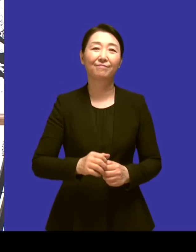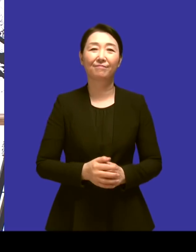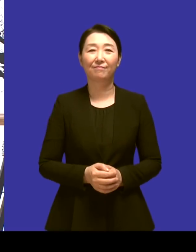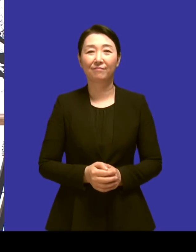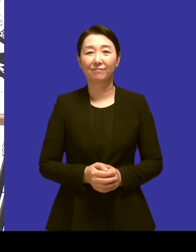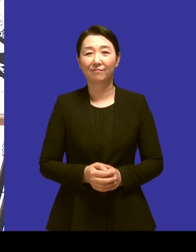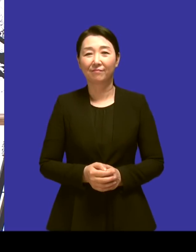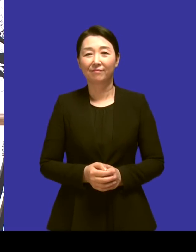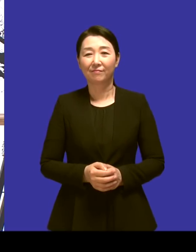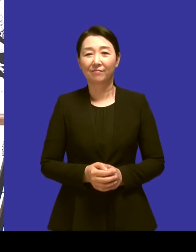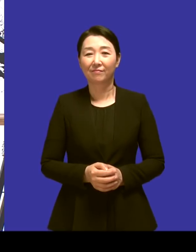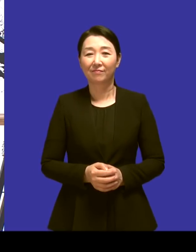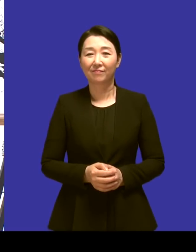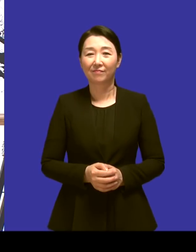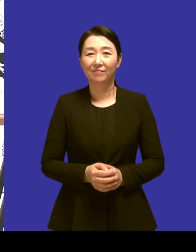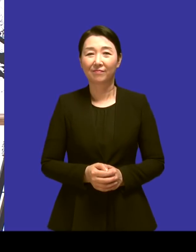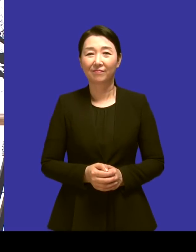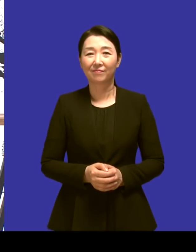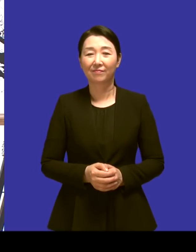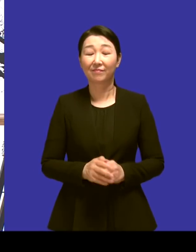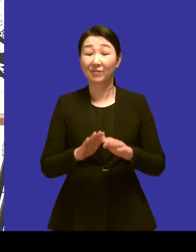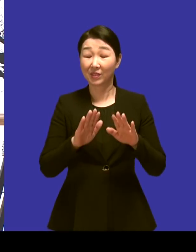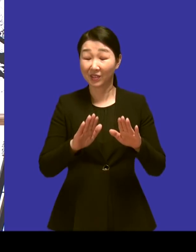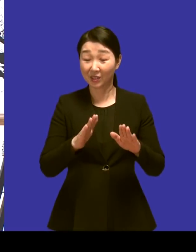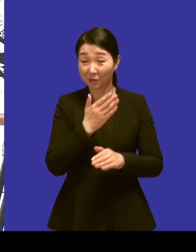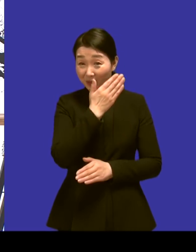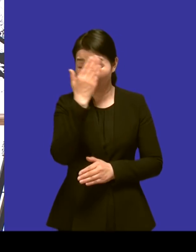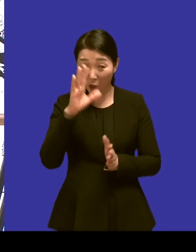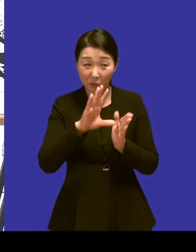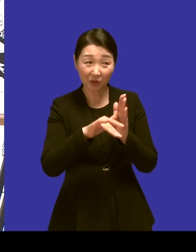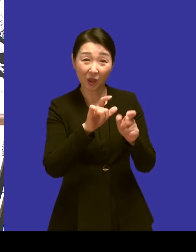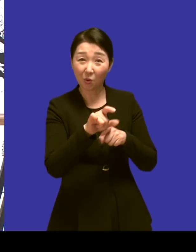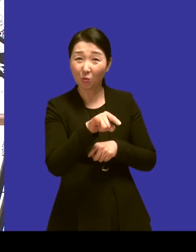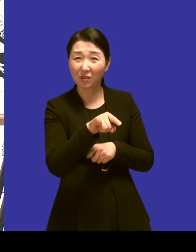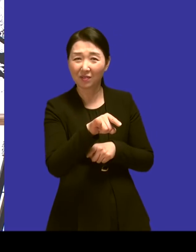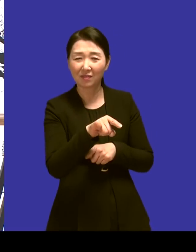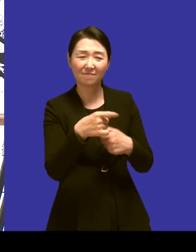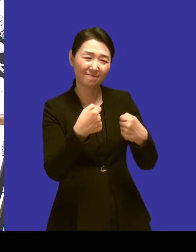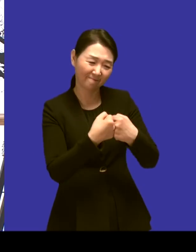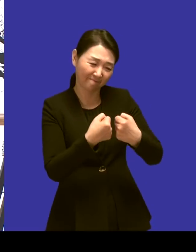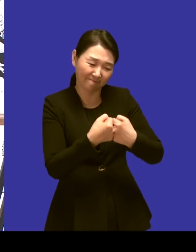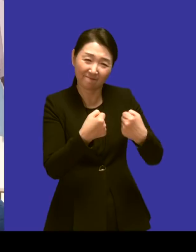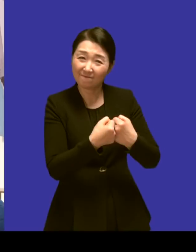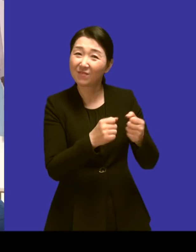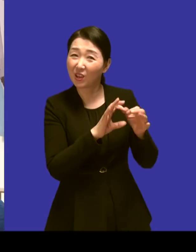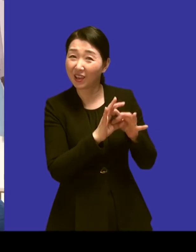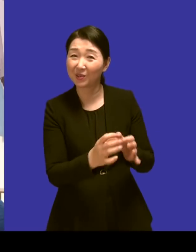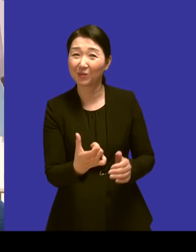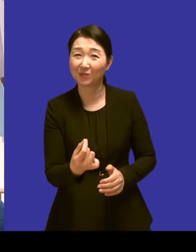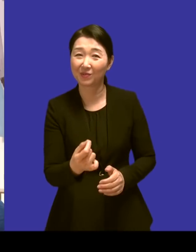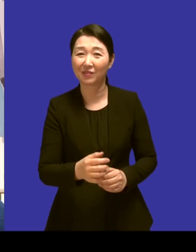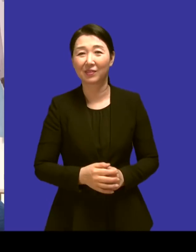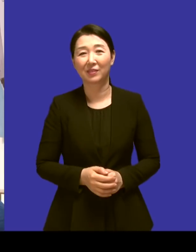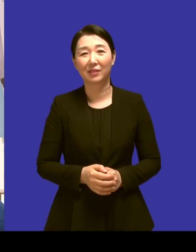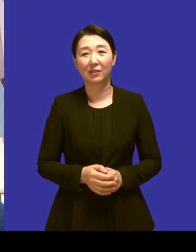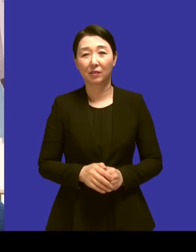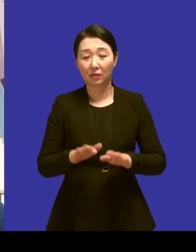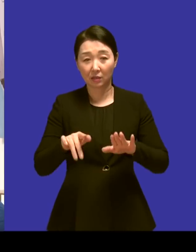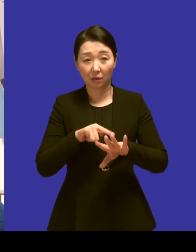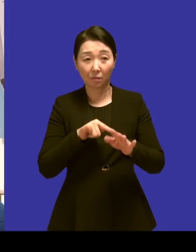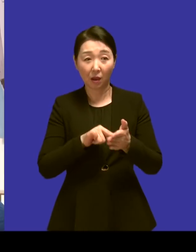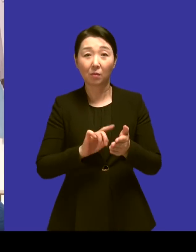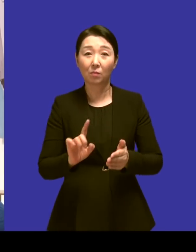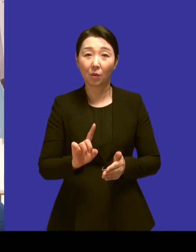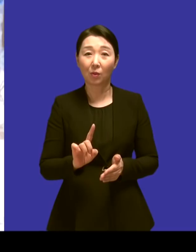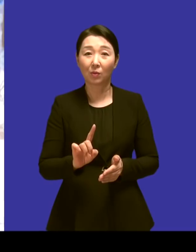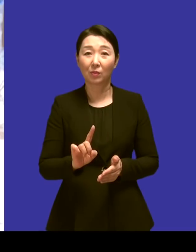그러면은 사실은 지금 나눠주신 그 젊은 시기를 통해서 치열한 싸움들이 계속 있었던 거고. 네네. 근데 여전히 마음속에는